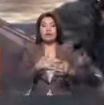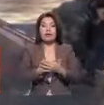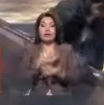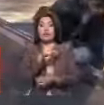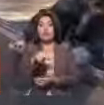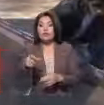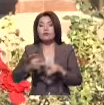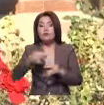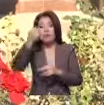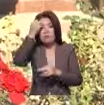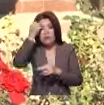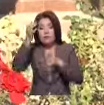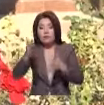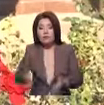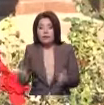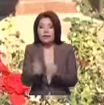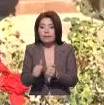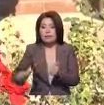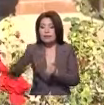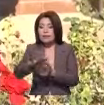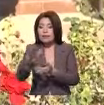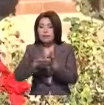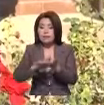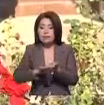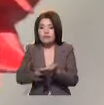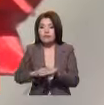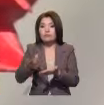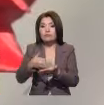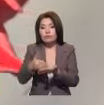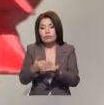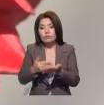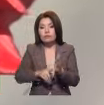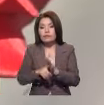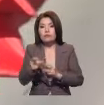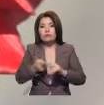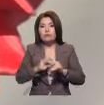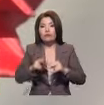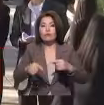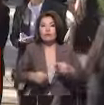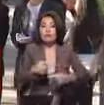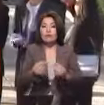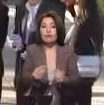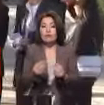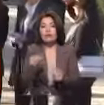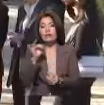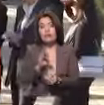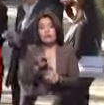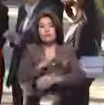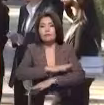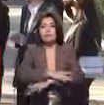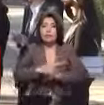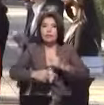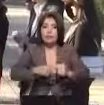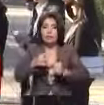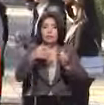бойынша ескерткіштерді онымен іргелес аумақты тазартып, ретке келтірмек. Жастар осы іспен қатар туған өлкенің тарихын, дәстүріміз бен әдет ғұрыптарымыз